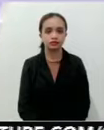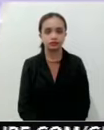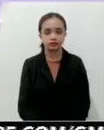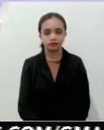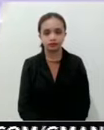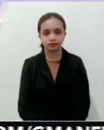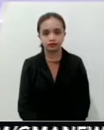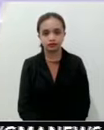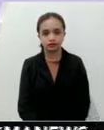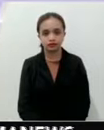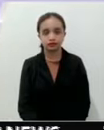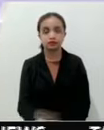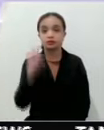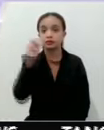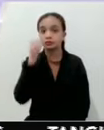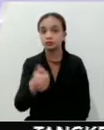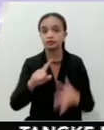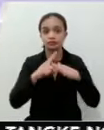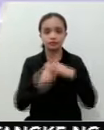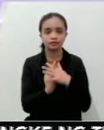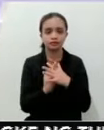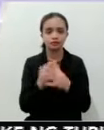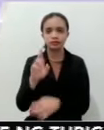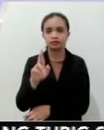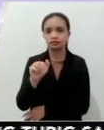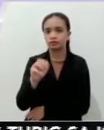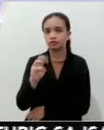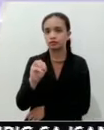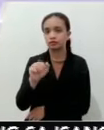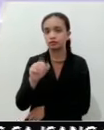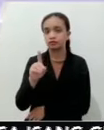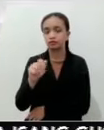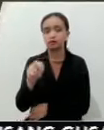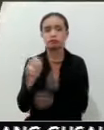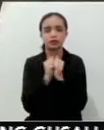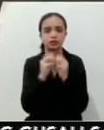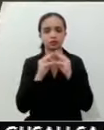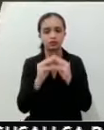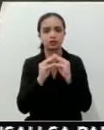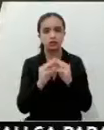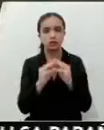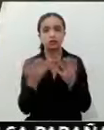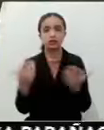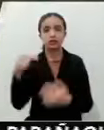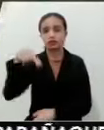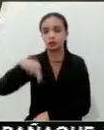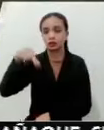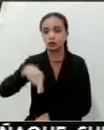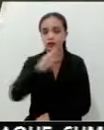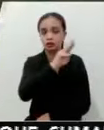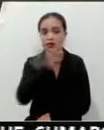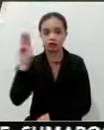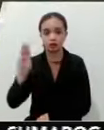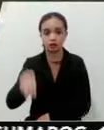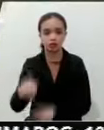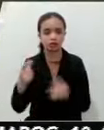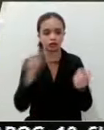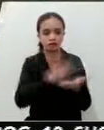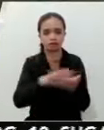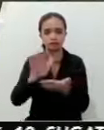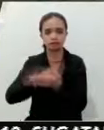Bukas na ang simula ng Ramadan o buwan ng pag-aayuno ng mga Muslim. At sa Quiapo, Maynila, naglinis na sa Golden Mosque at sa paligid